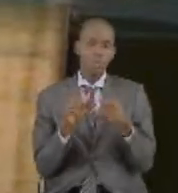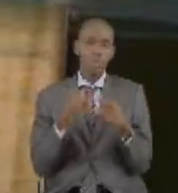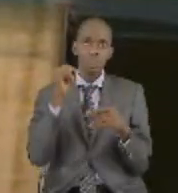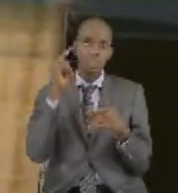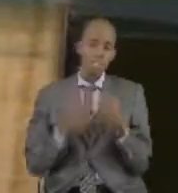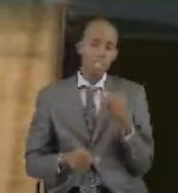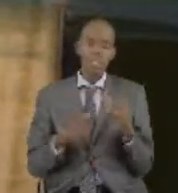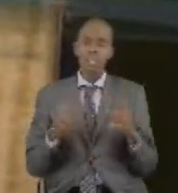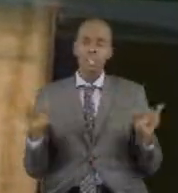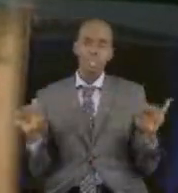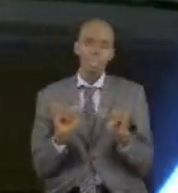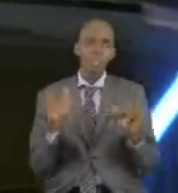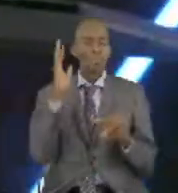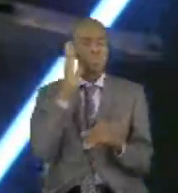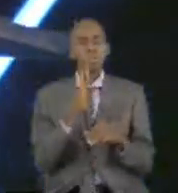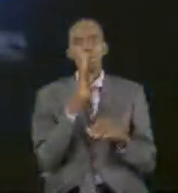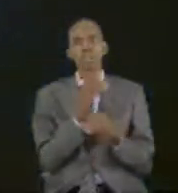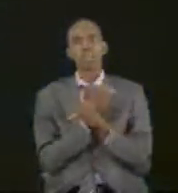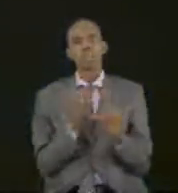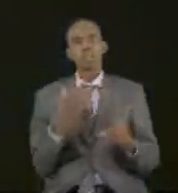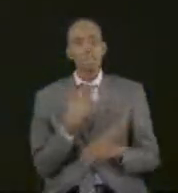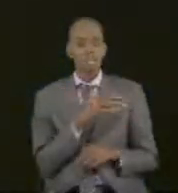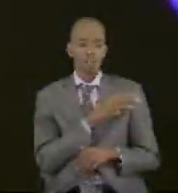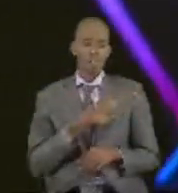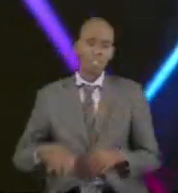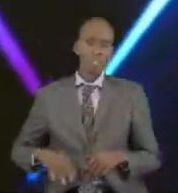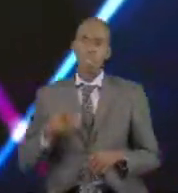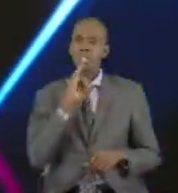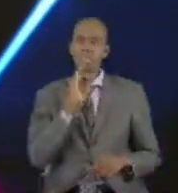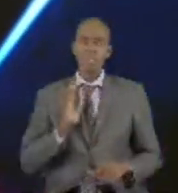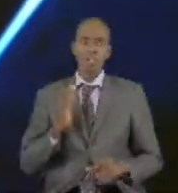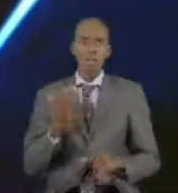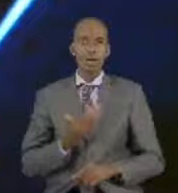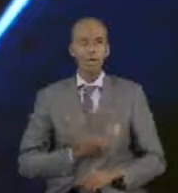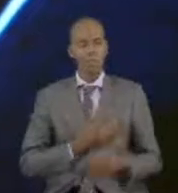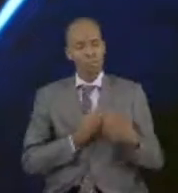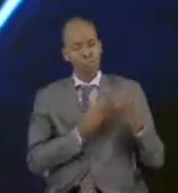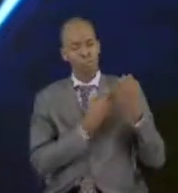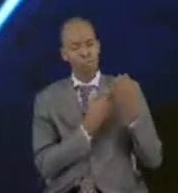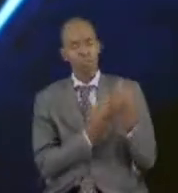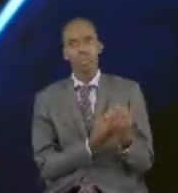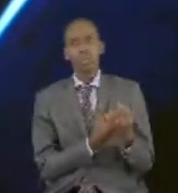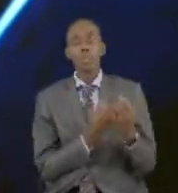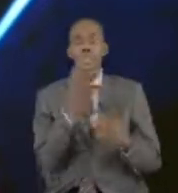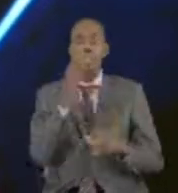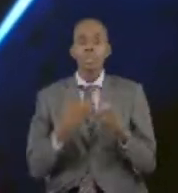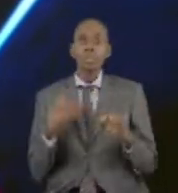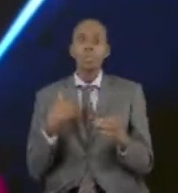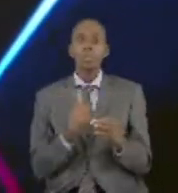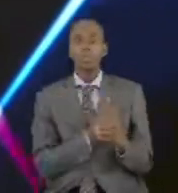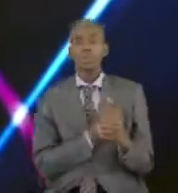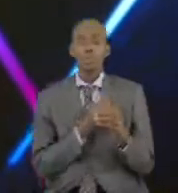sauvé. Christ est notre confiance. Si nous